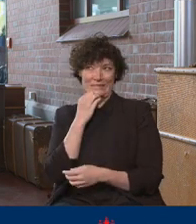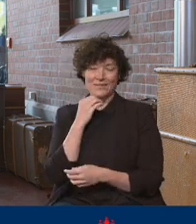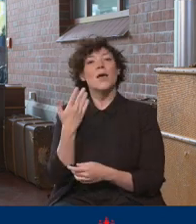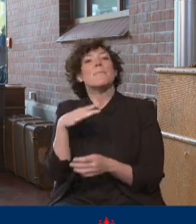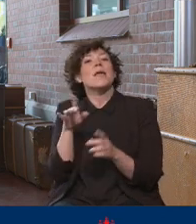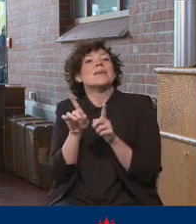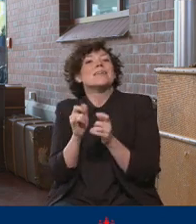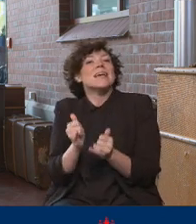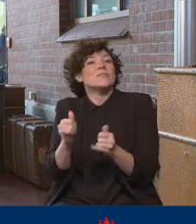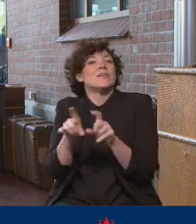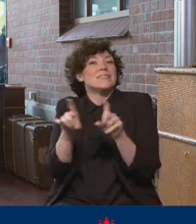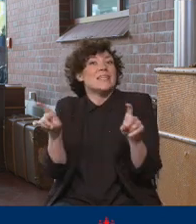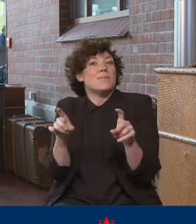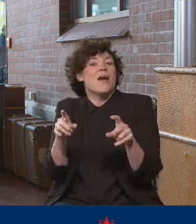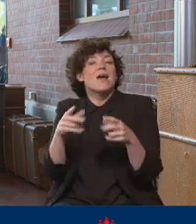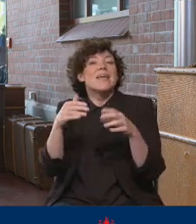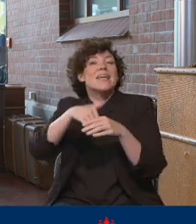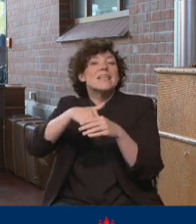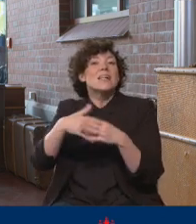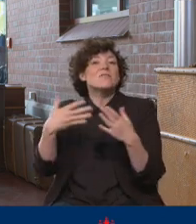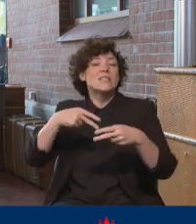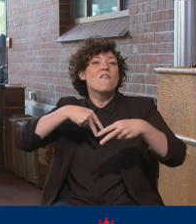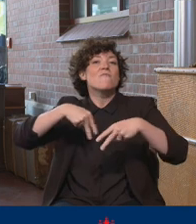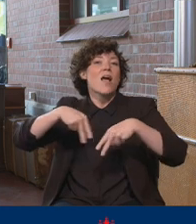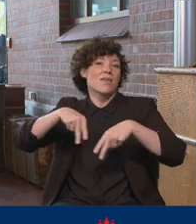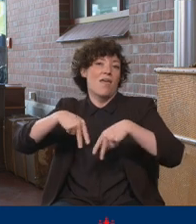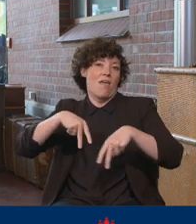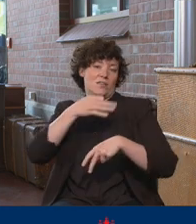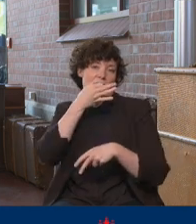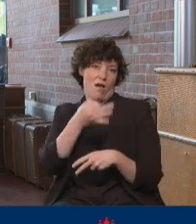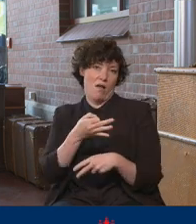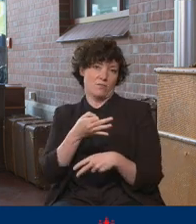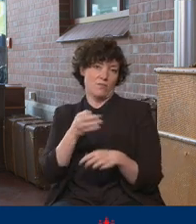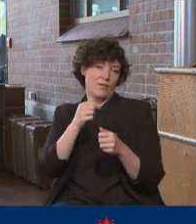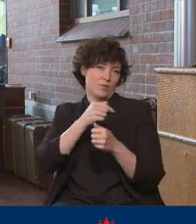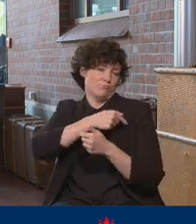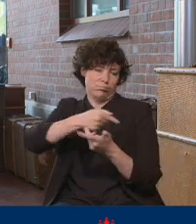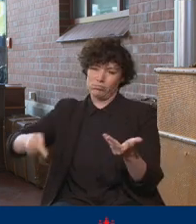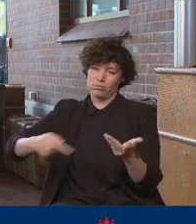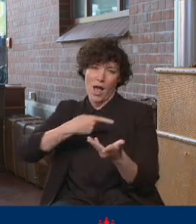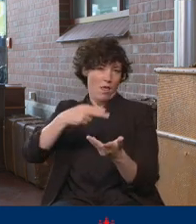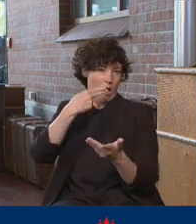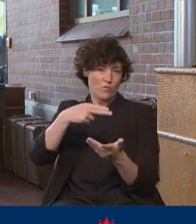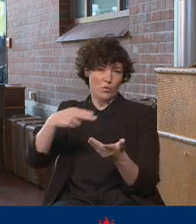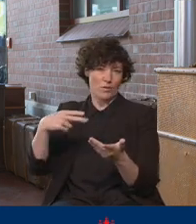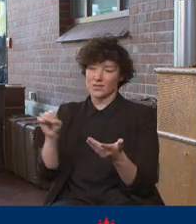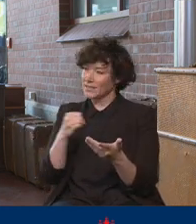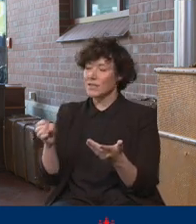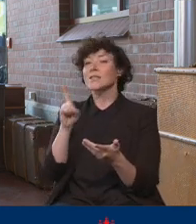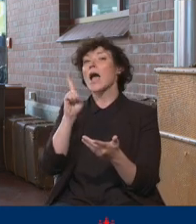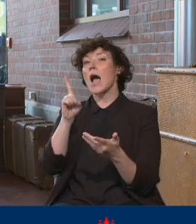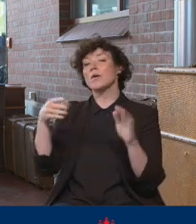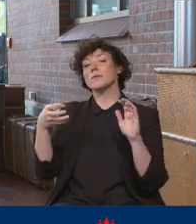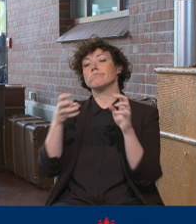dass nicht alle verkehrlichen fragen jetzt hier präsentiert werden können sondern einige kleine aber sehr zentrale fragen weil einige